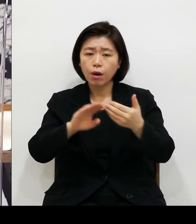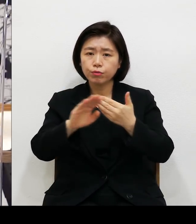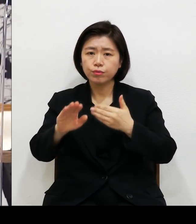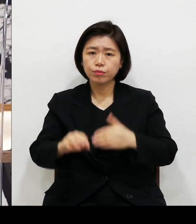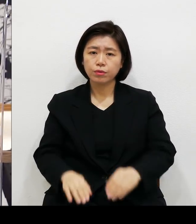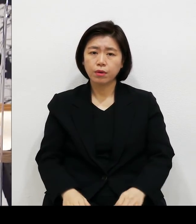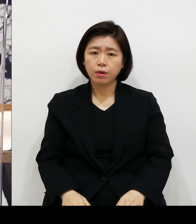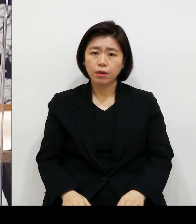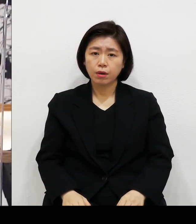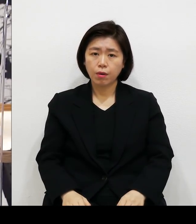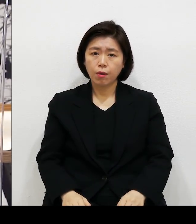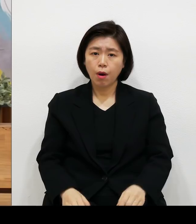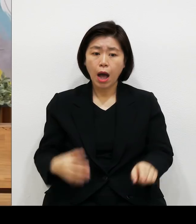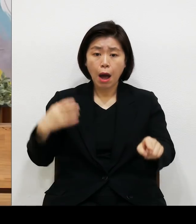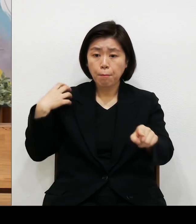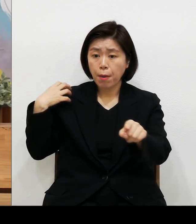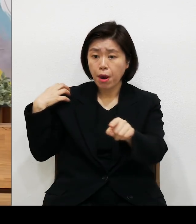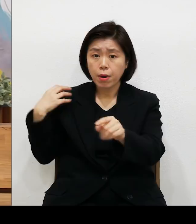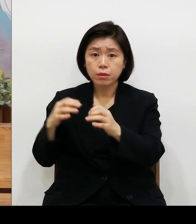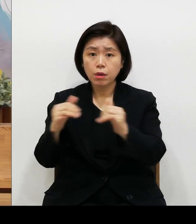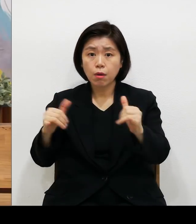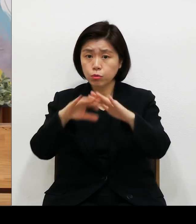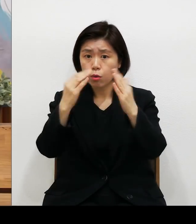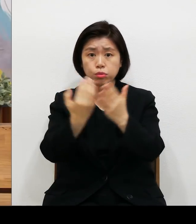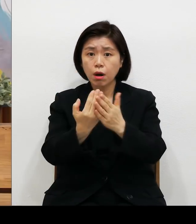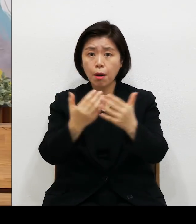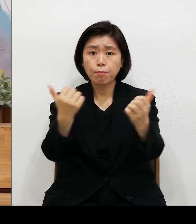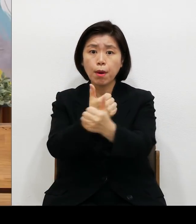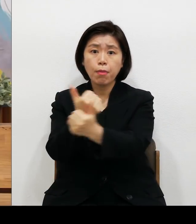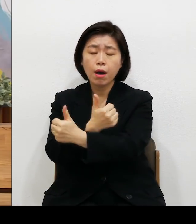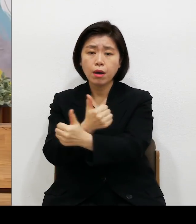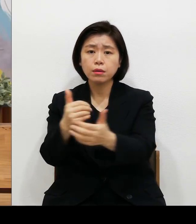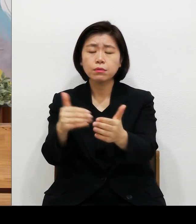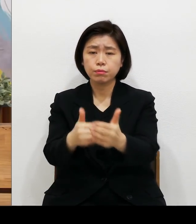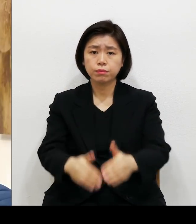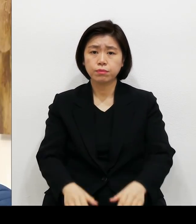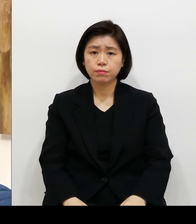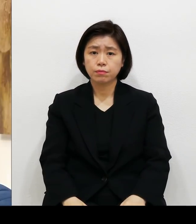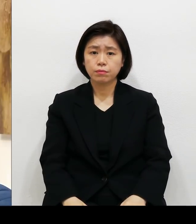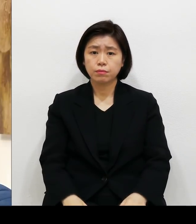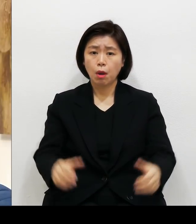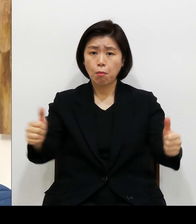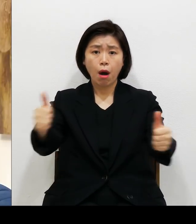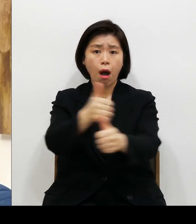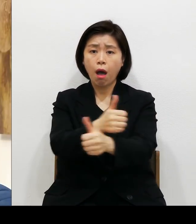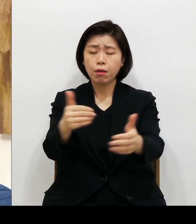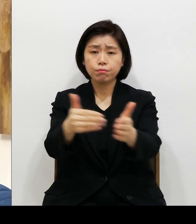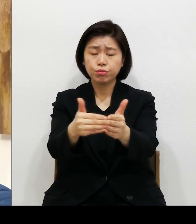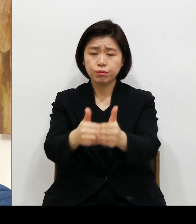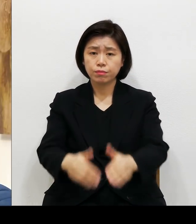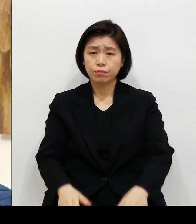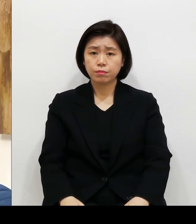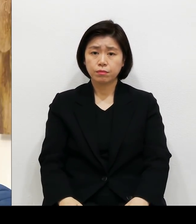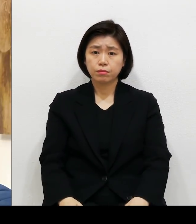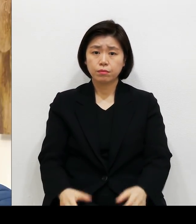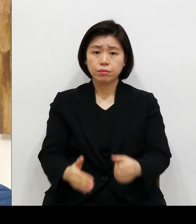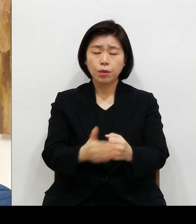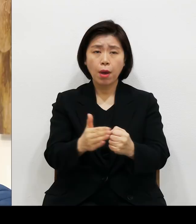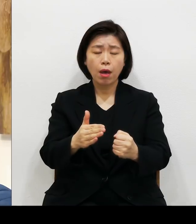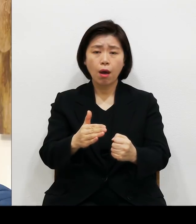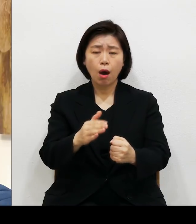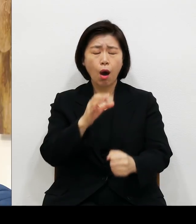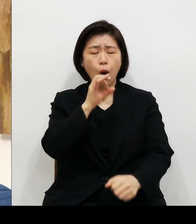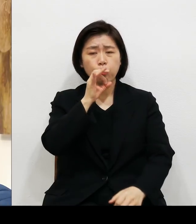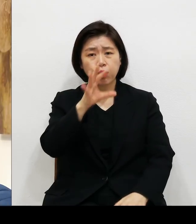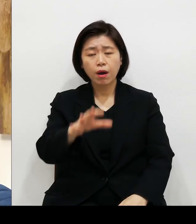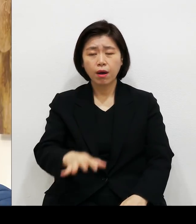그럼 다시 처음부터인데. 아니 왜 아니, 그 안 2달 되죠, 사이에 이제. 처음부터가 아니라 안 되는 거죠, 그러면. 이제 그때부터는 안 되는 일이 벌어지기 예. 시작하는 거예요. 저 할